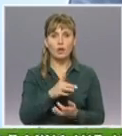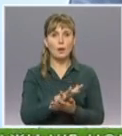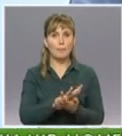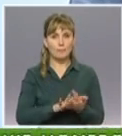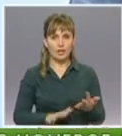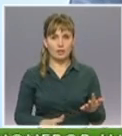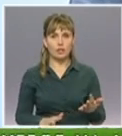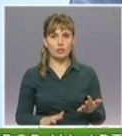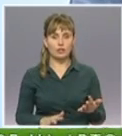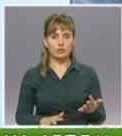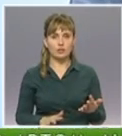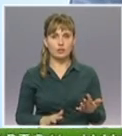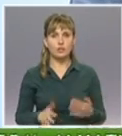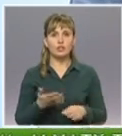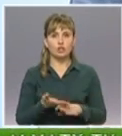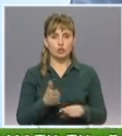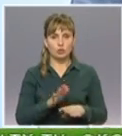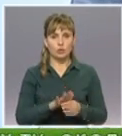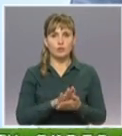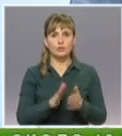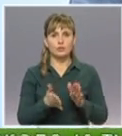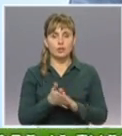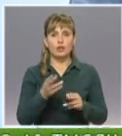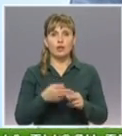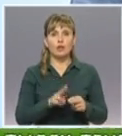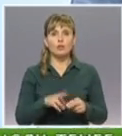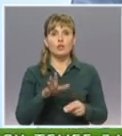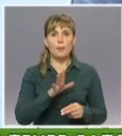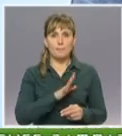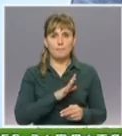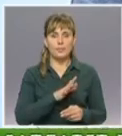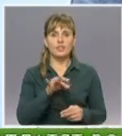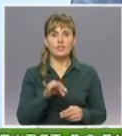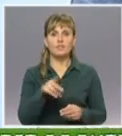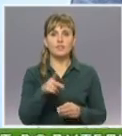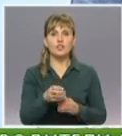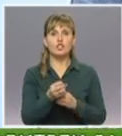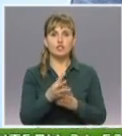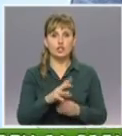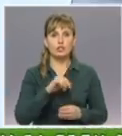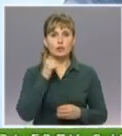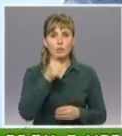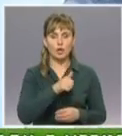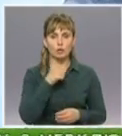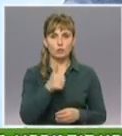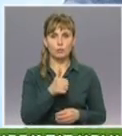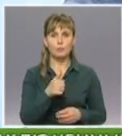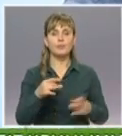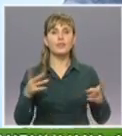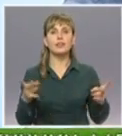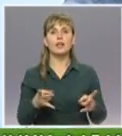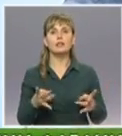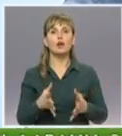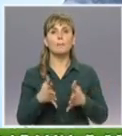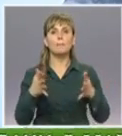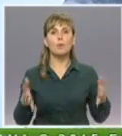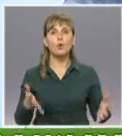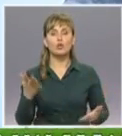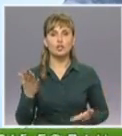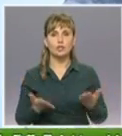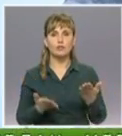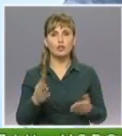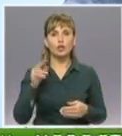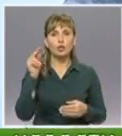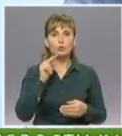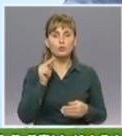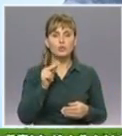продолжит все-таки напряженное состояние, которое было и в 2014 году. Нужно больше, наверное,